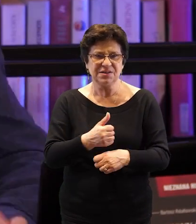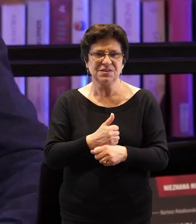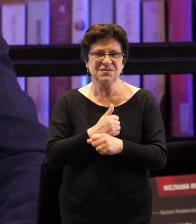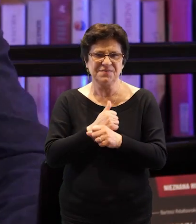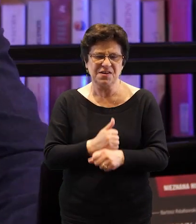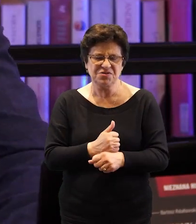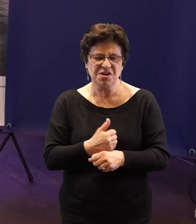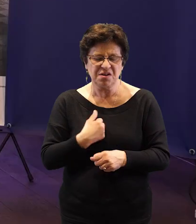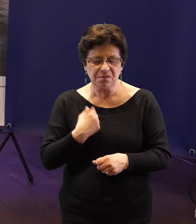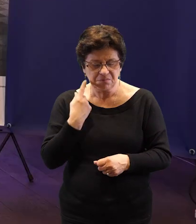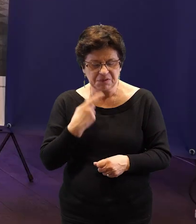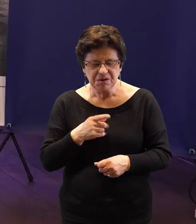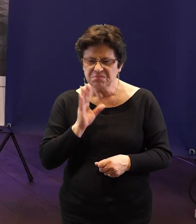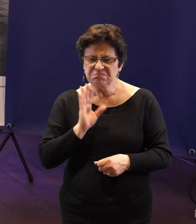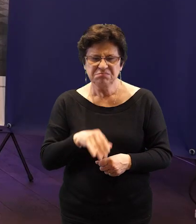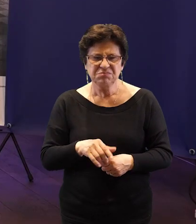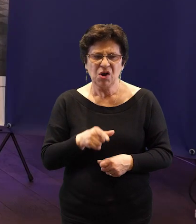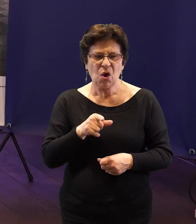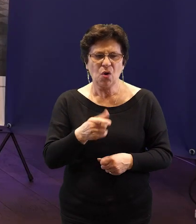mnie wiarygodna.